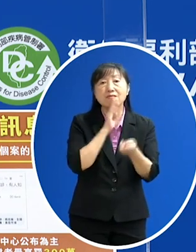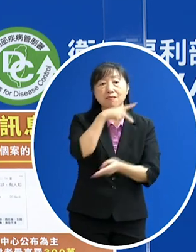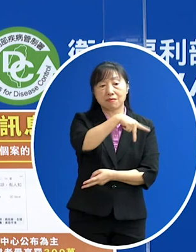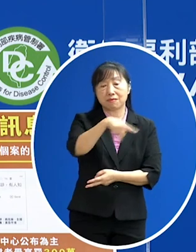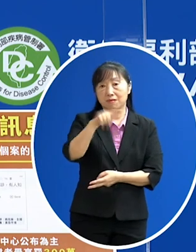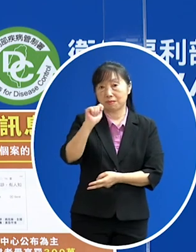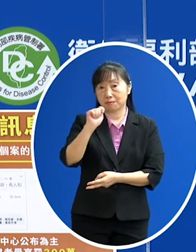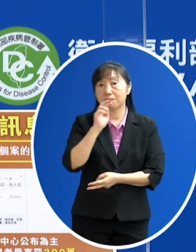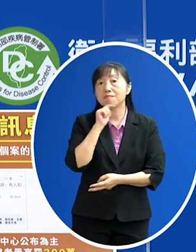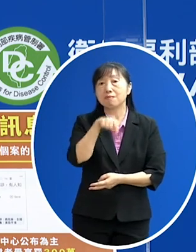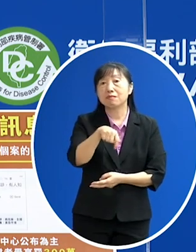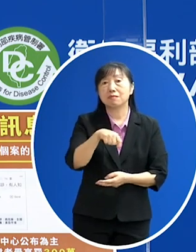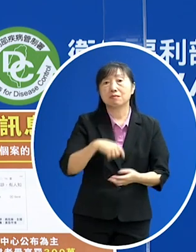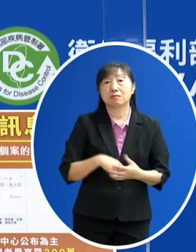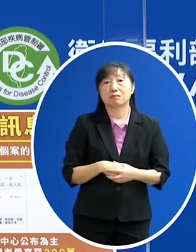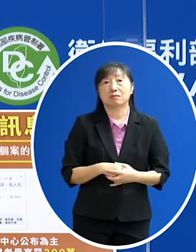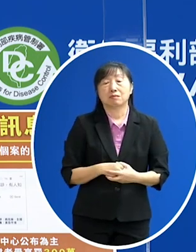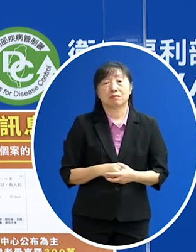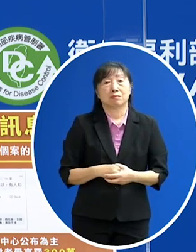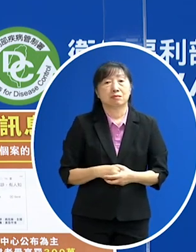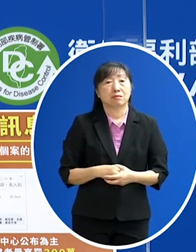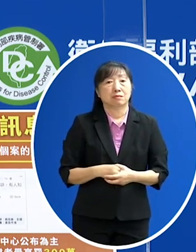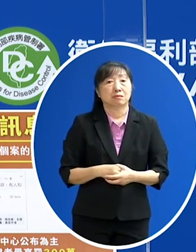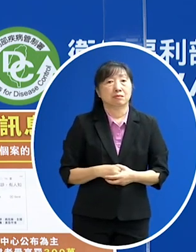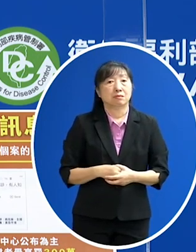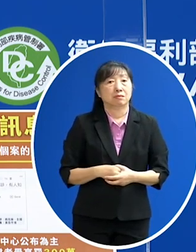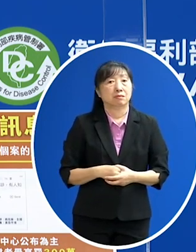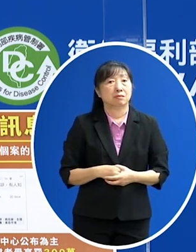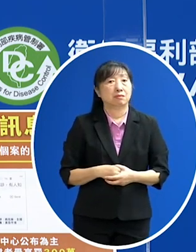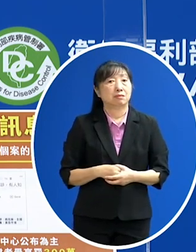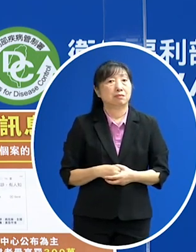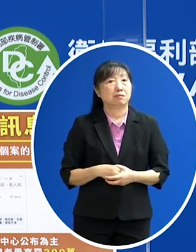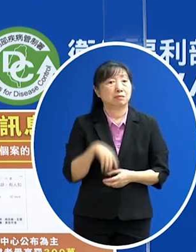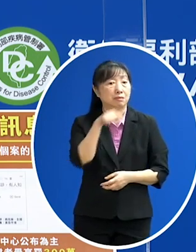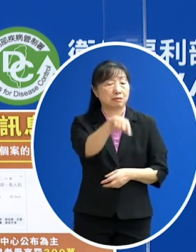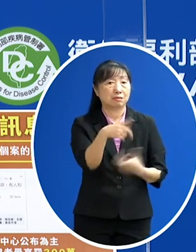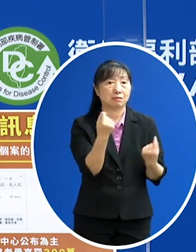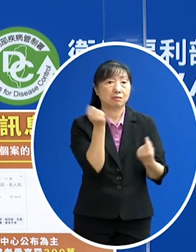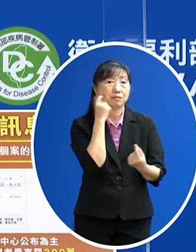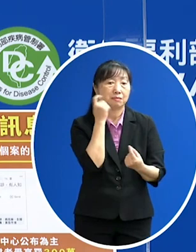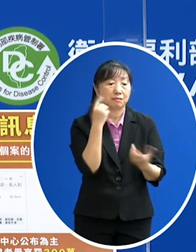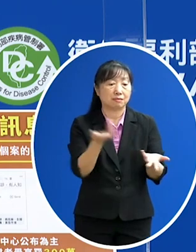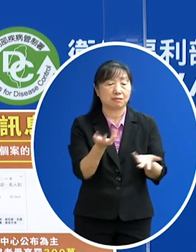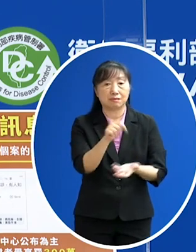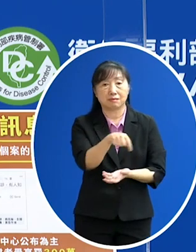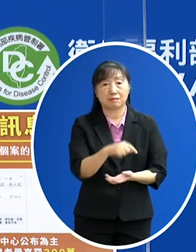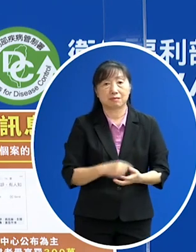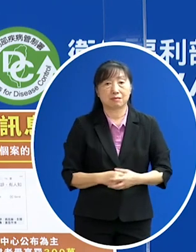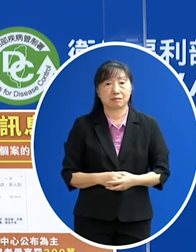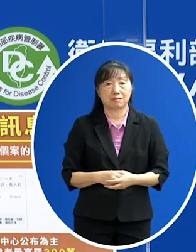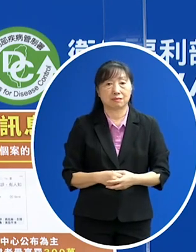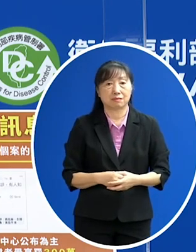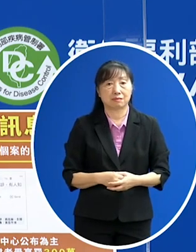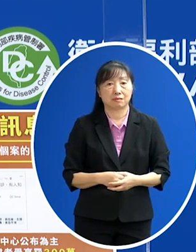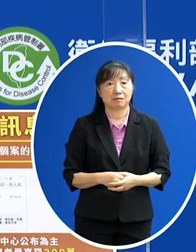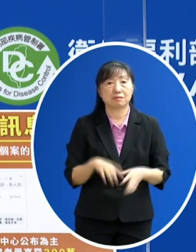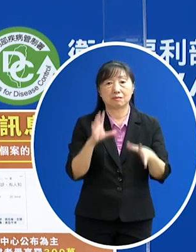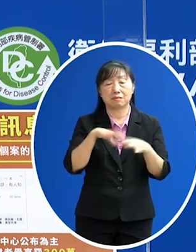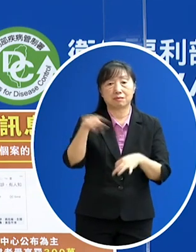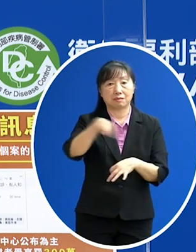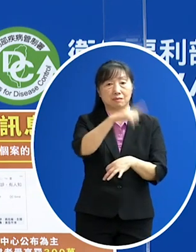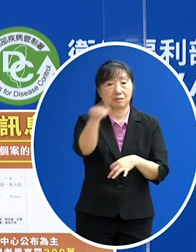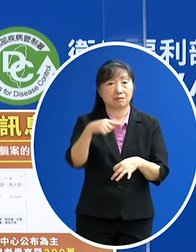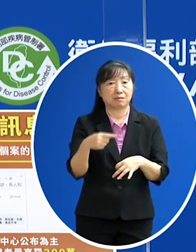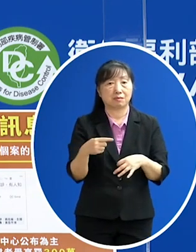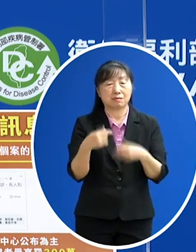PPT ，这个那所以这一则也是一个假讯息，那也请大家务必